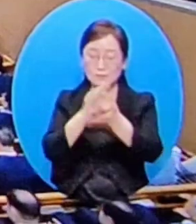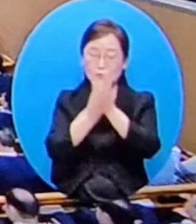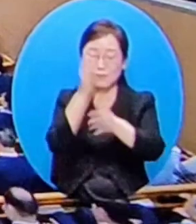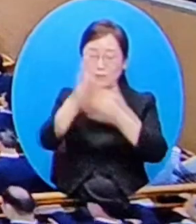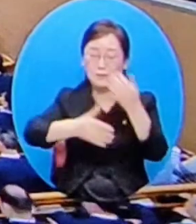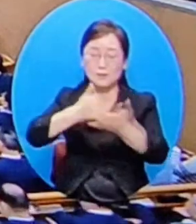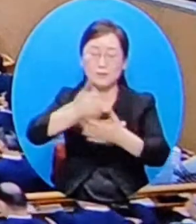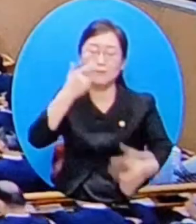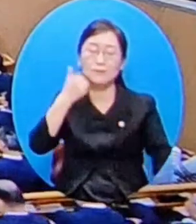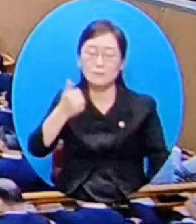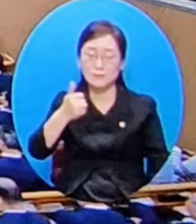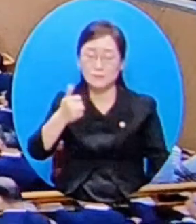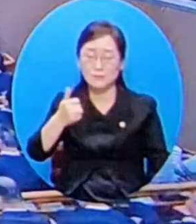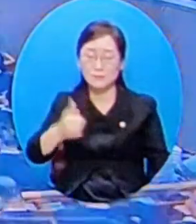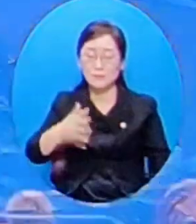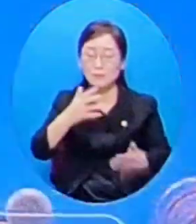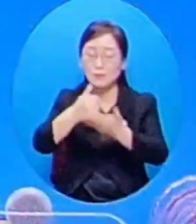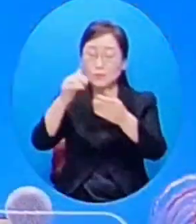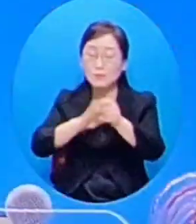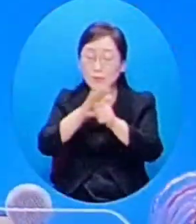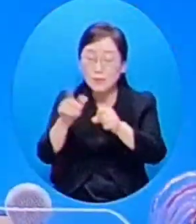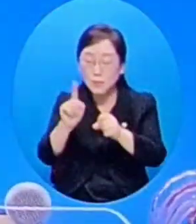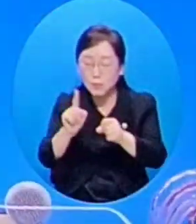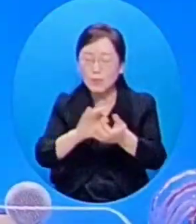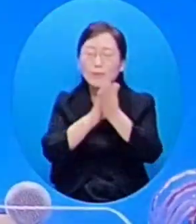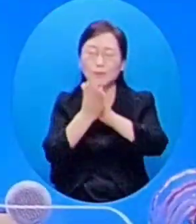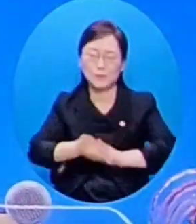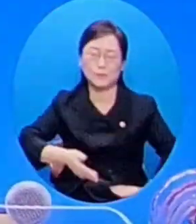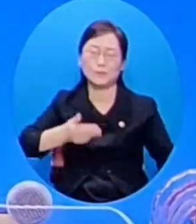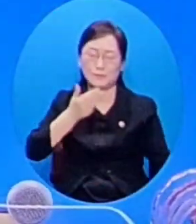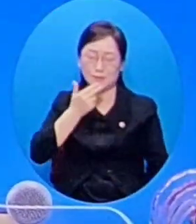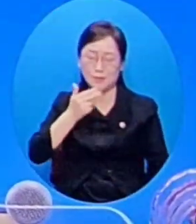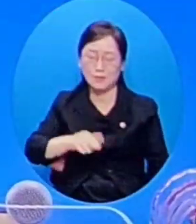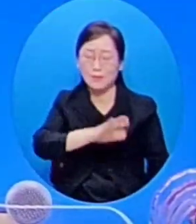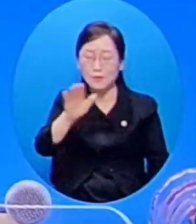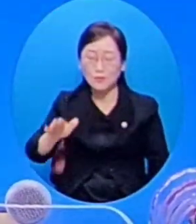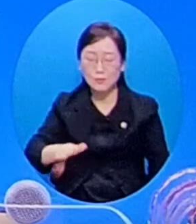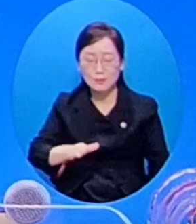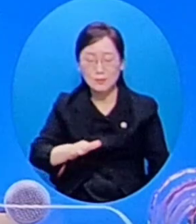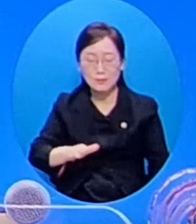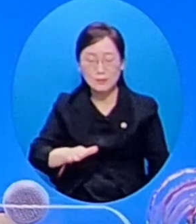하나님 아버지, 주님의 사랑은 변함이 없습니다. 우리가 한때